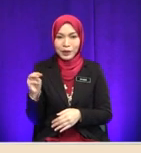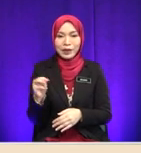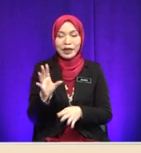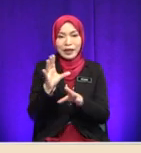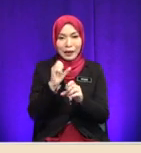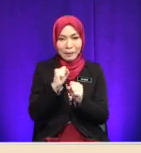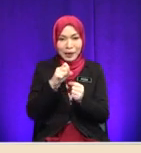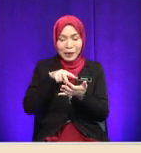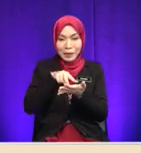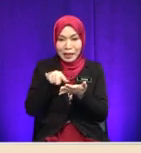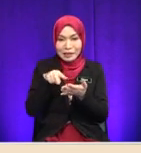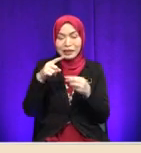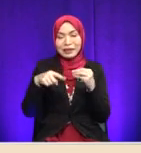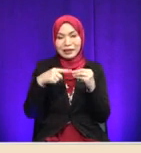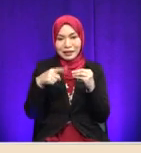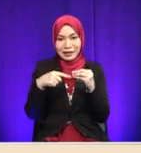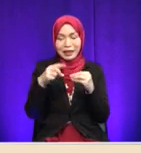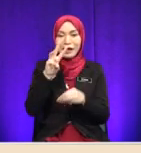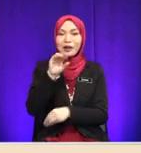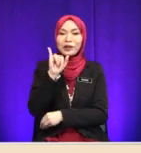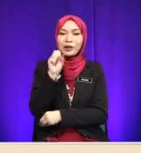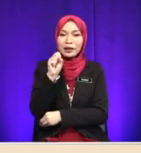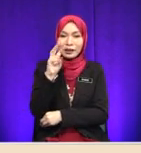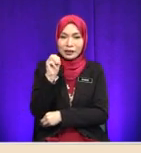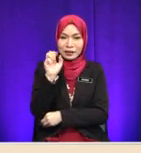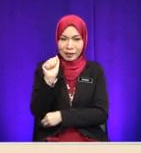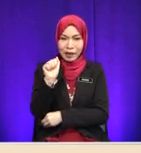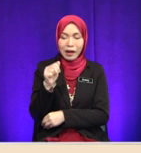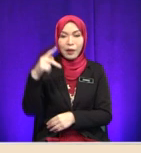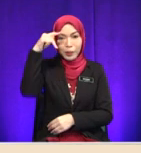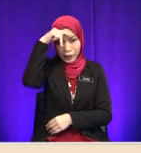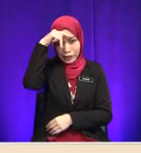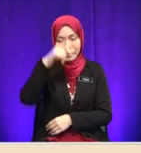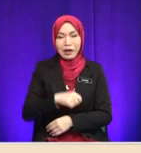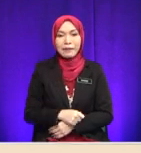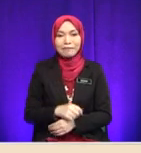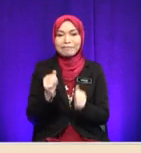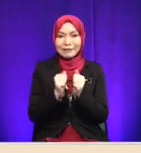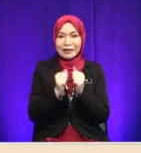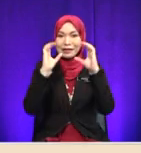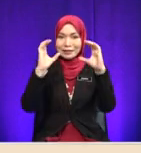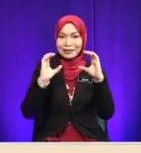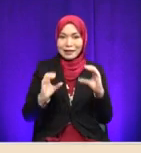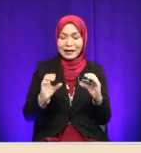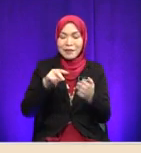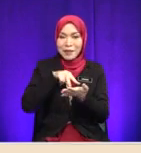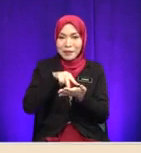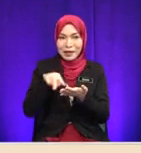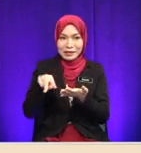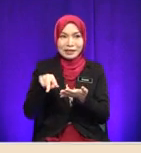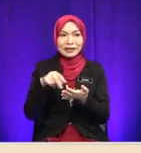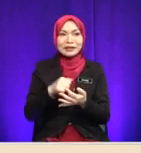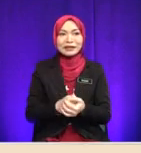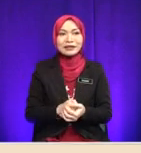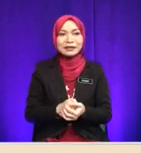tentang Wisma Putra dengan menggunakan teknik bacaan KWLH. Jadi ingin saya tekankan di sini, Wisma